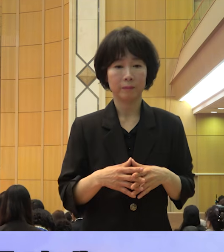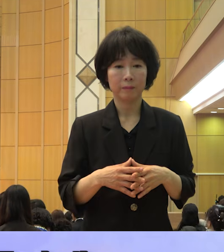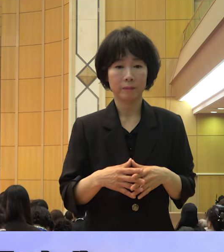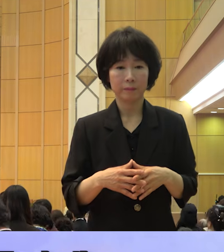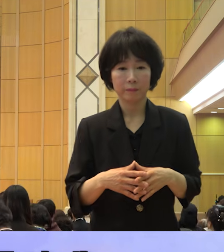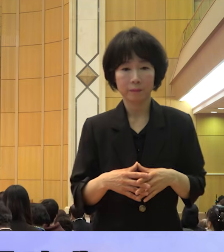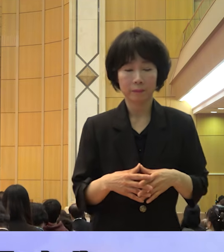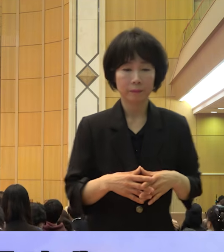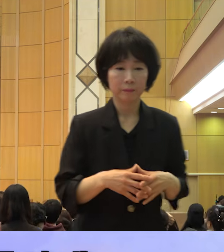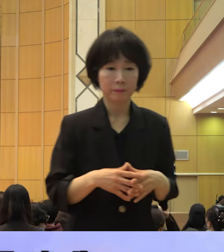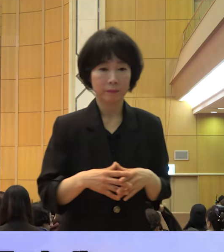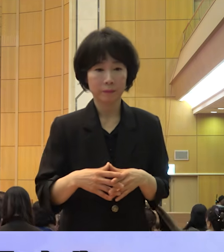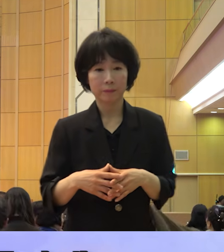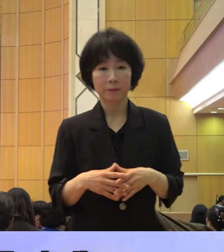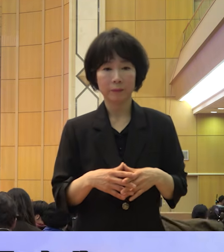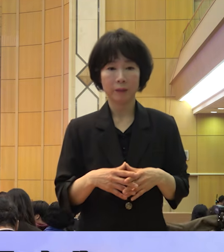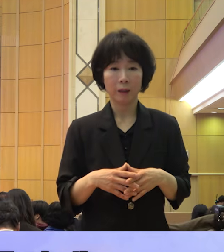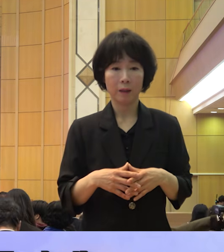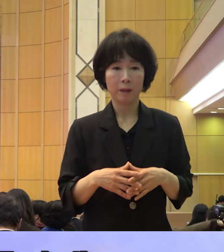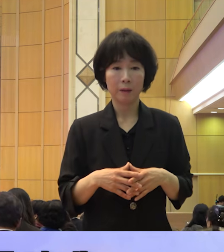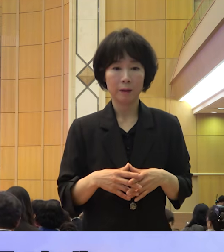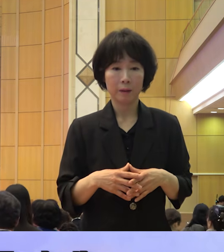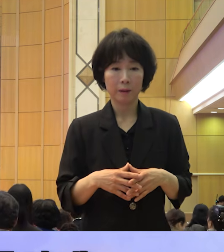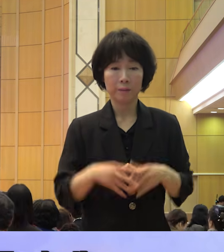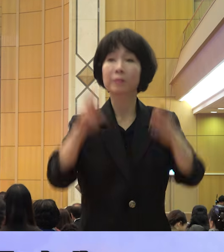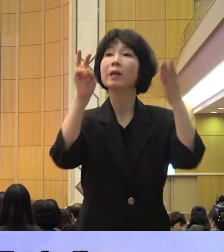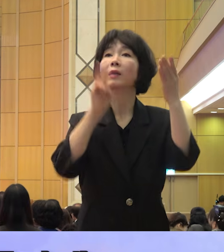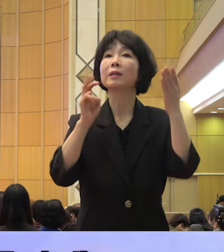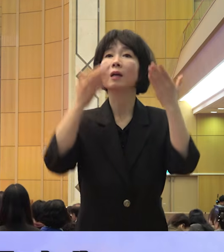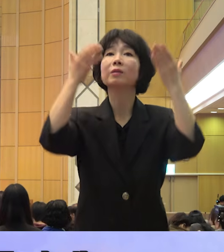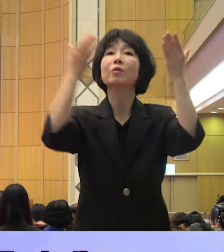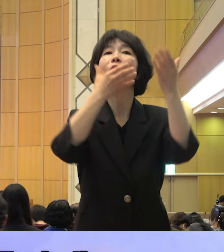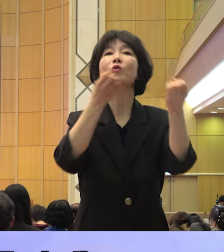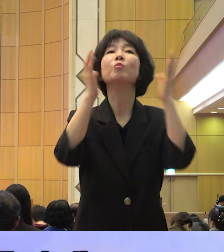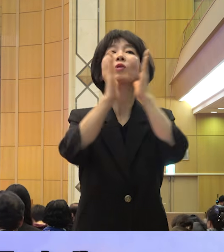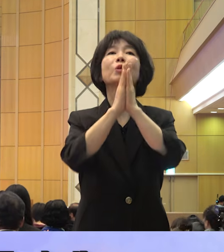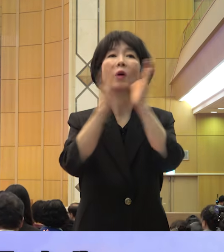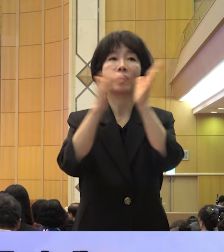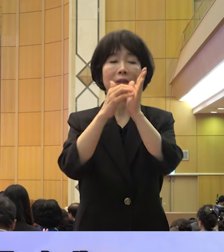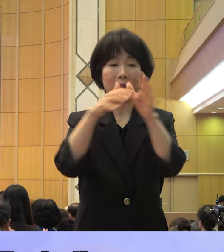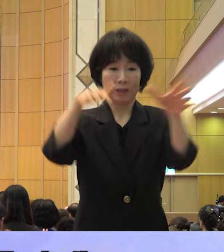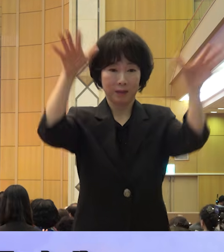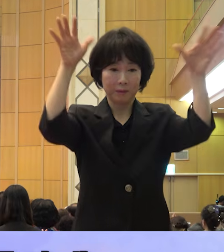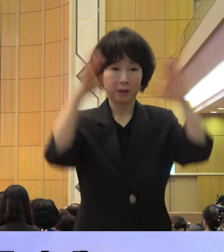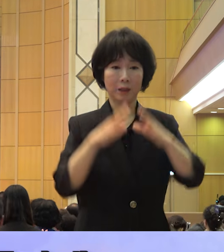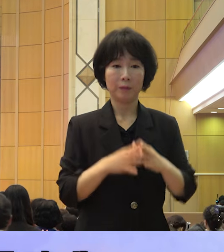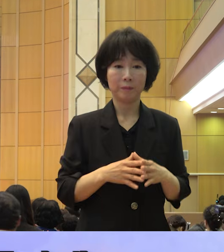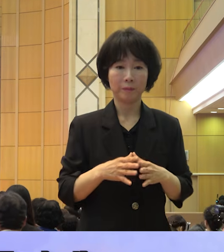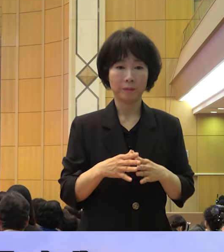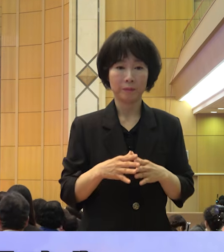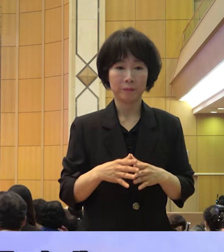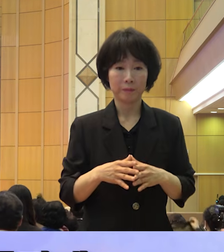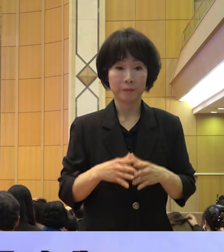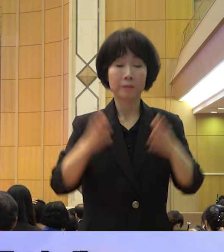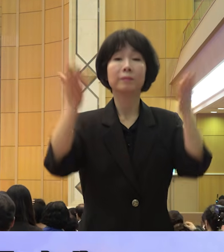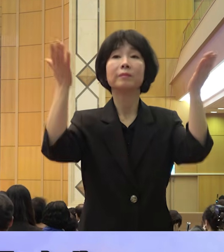하나님 축복하시니, 하나님 치료하시니 찬양하고 축도함으로 예배를 마치도록 하겠습니다.